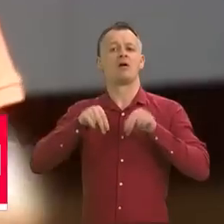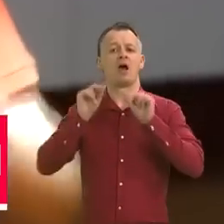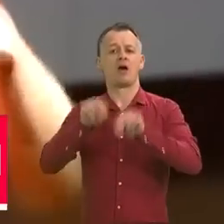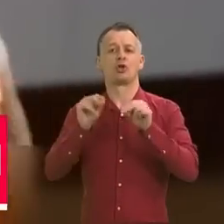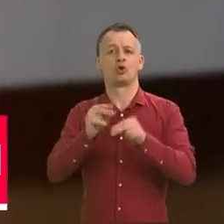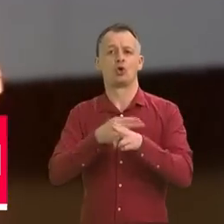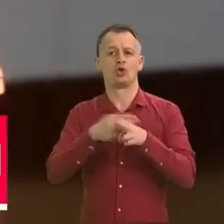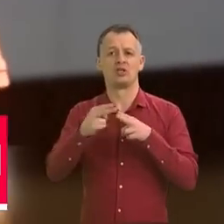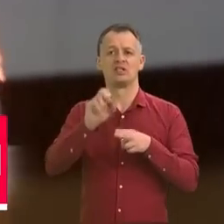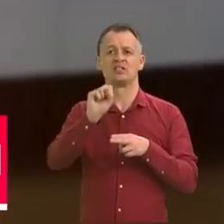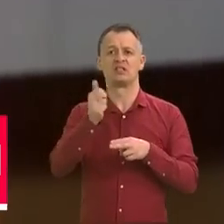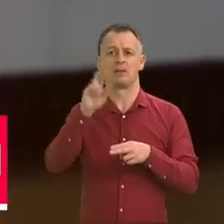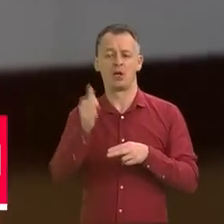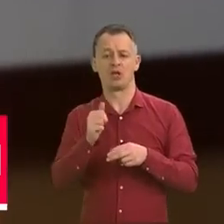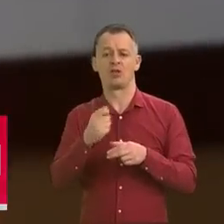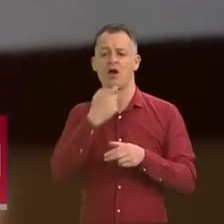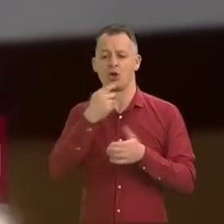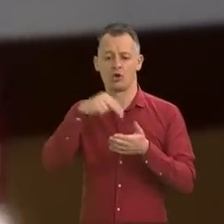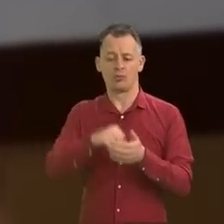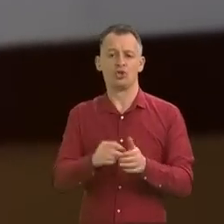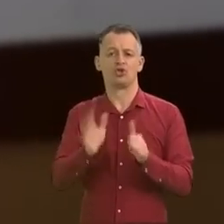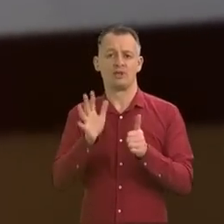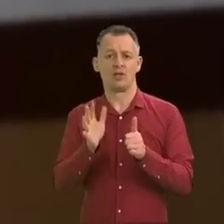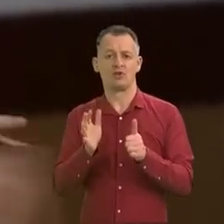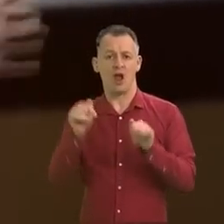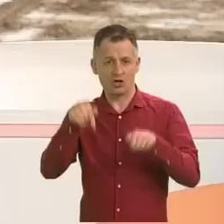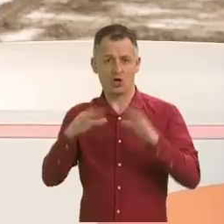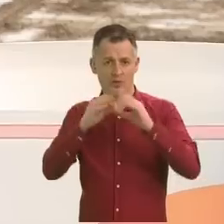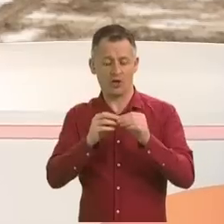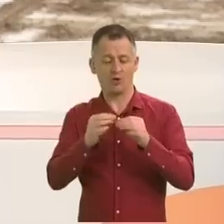din 2016. El va fi înmormântat în Serbia.